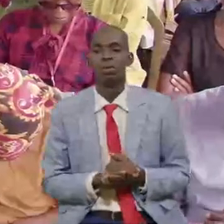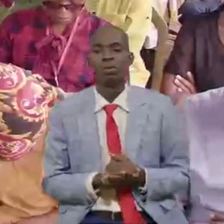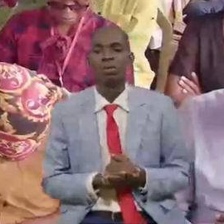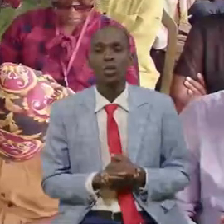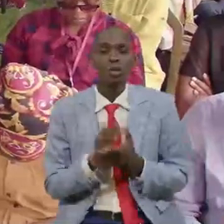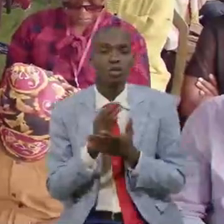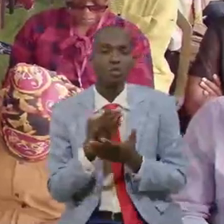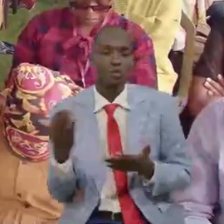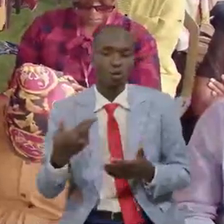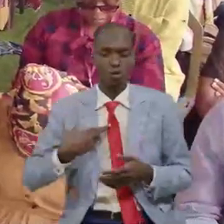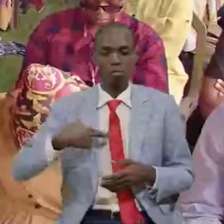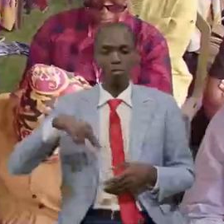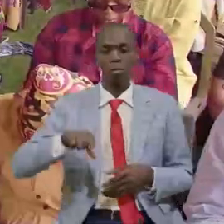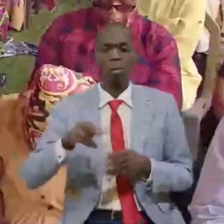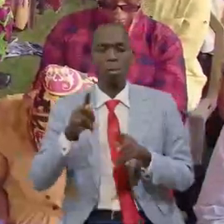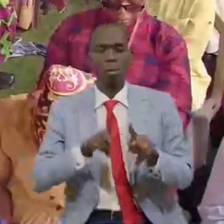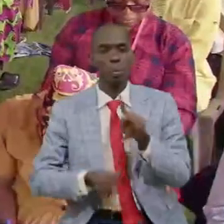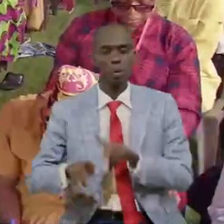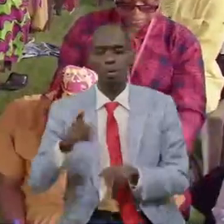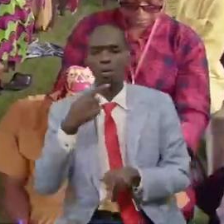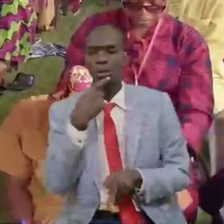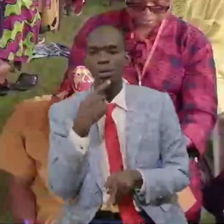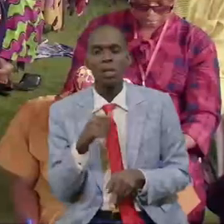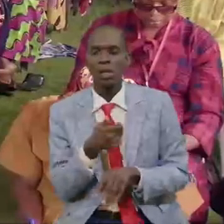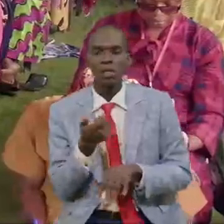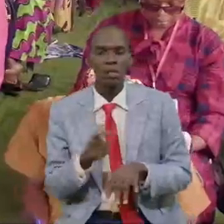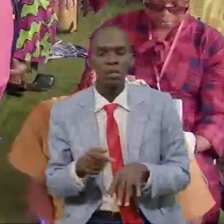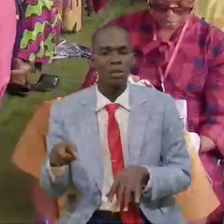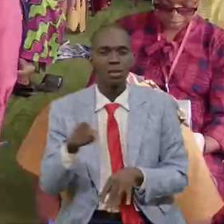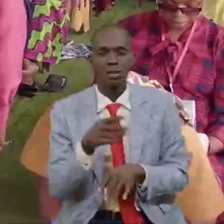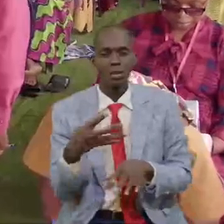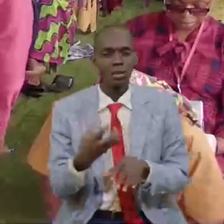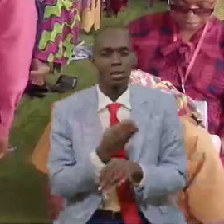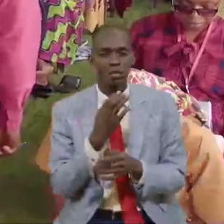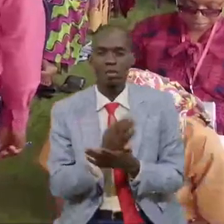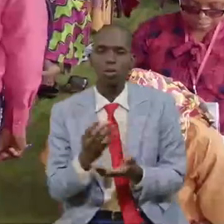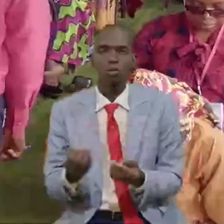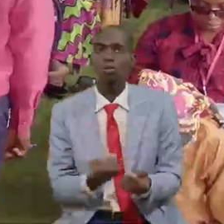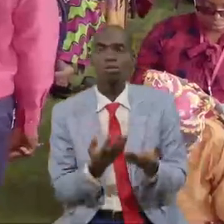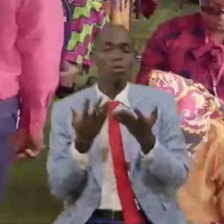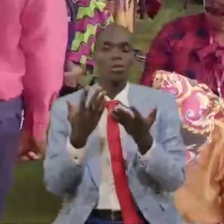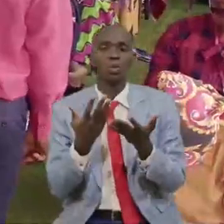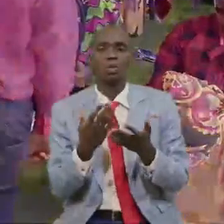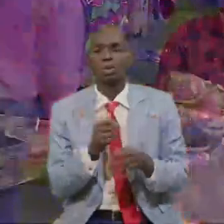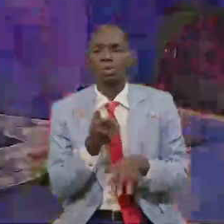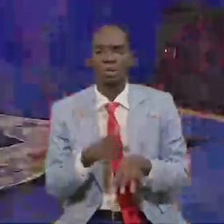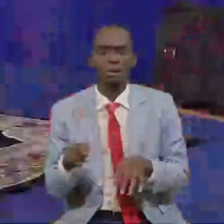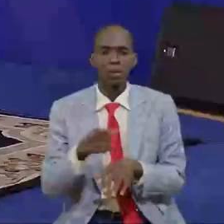Certains religieux disent, chaque fois qu'ils prennent le sacrement, chaque fois qu'ils prennent la